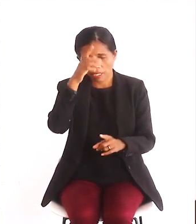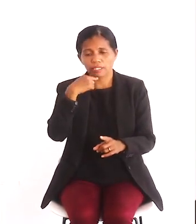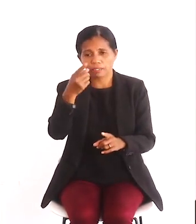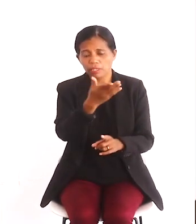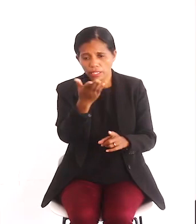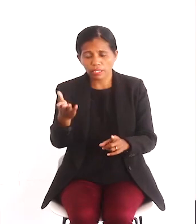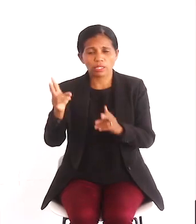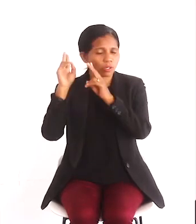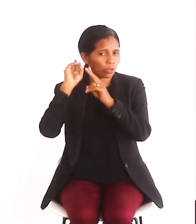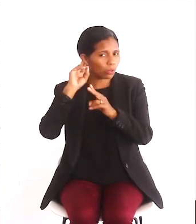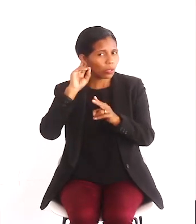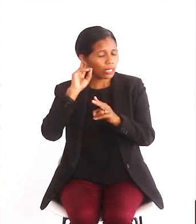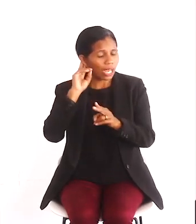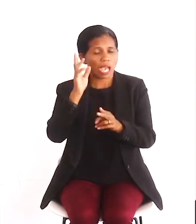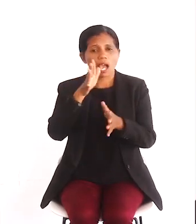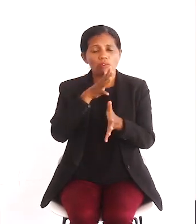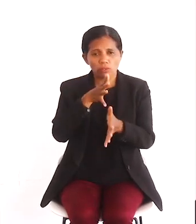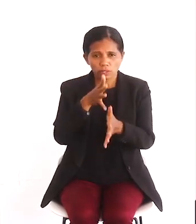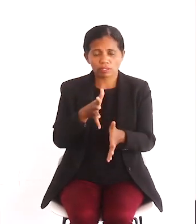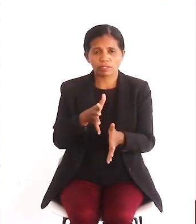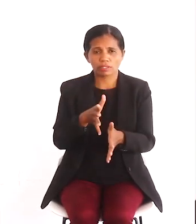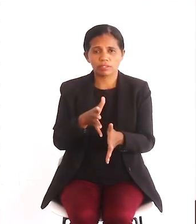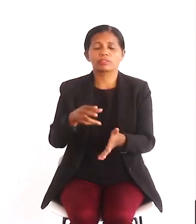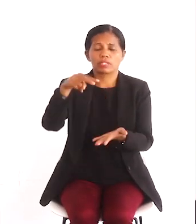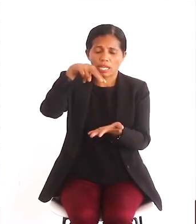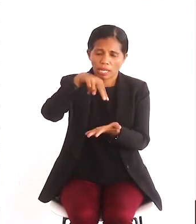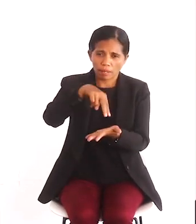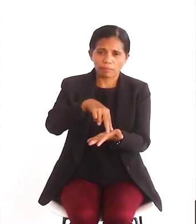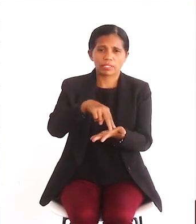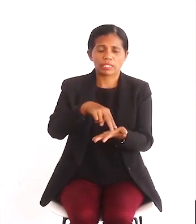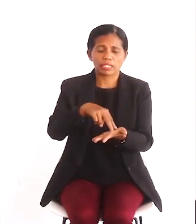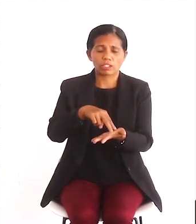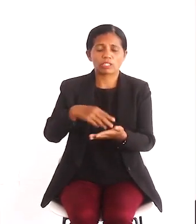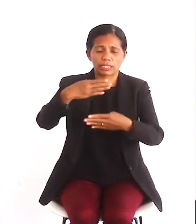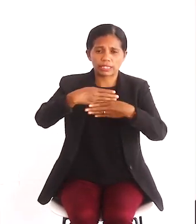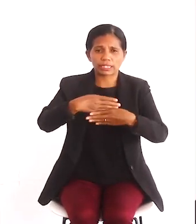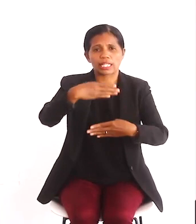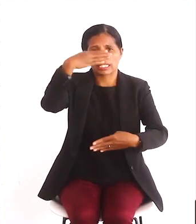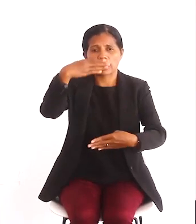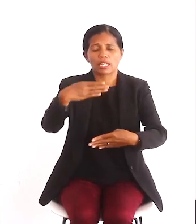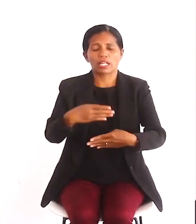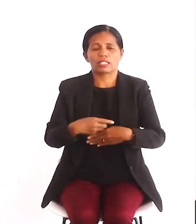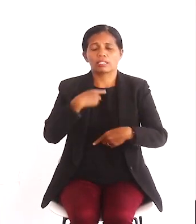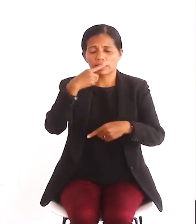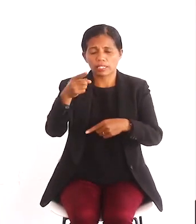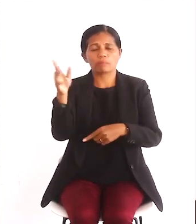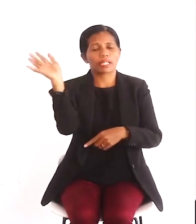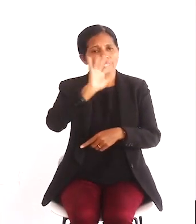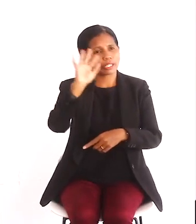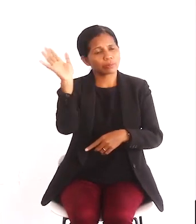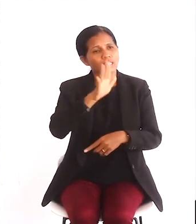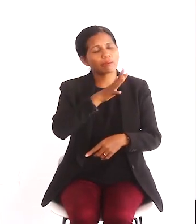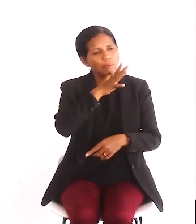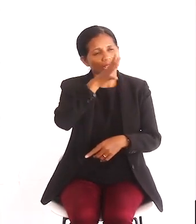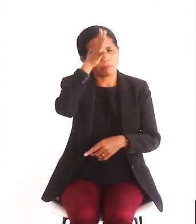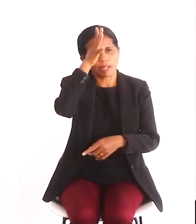tristi, titu ho Zulia bahamrik ia zanela ninin hamutuk ho sirnia avo, no fua Deus basirne inan no aman.